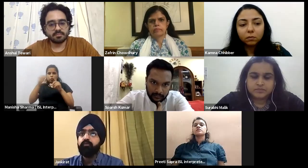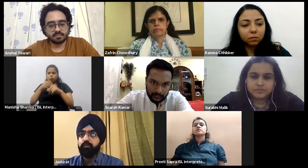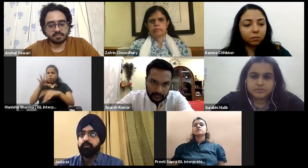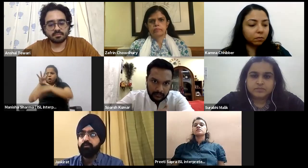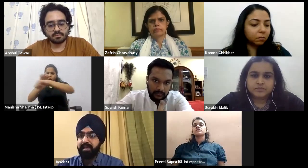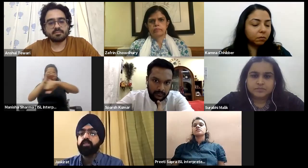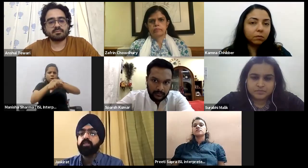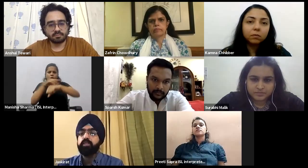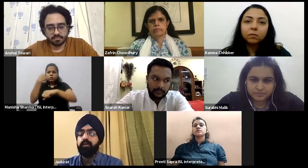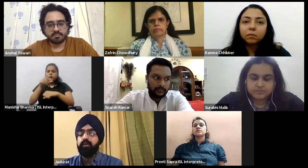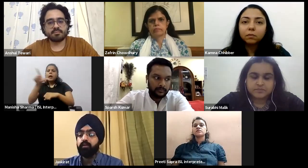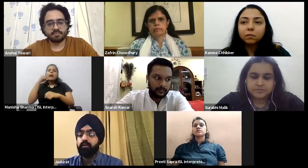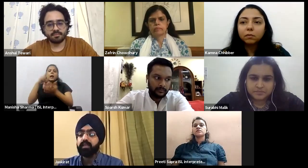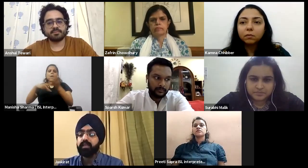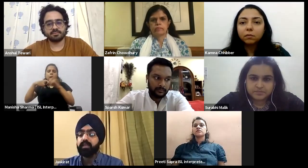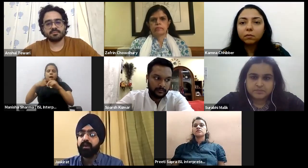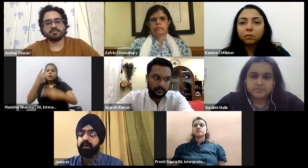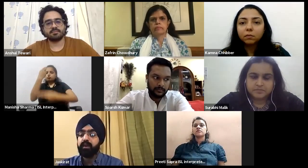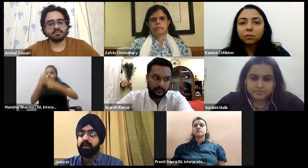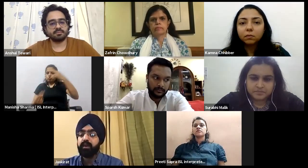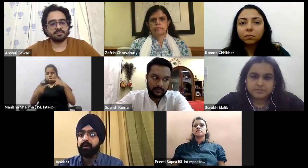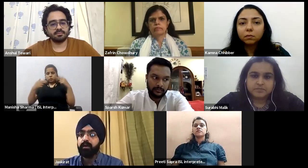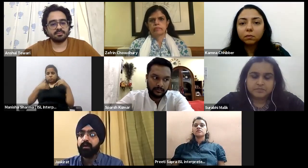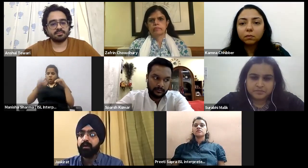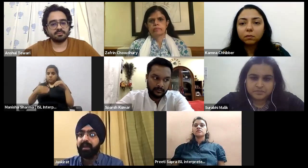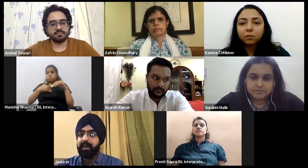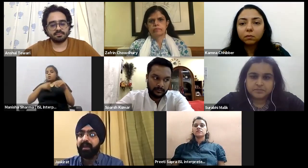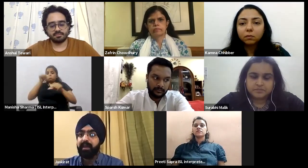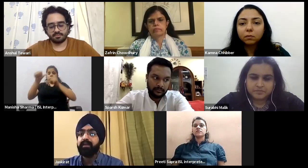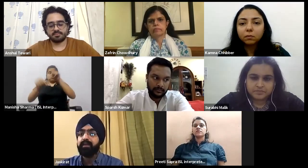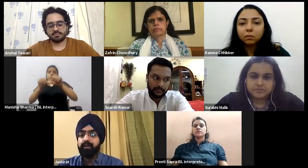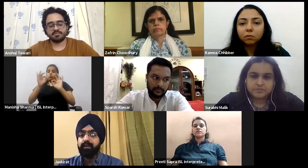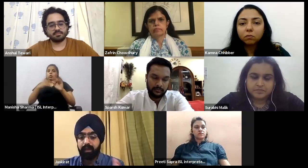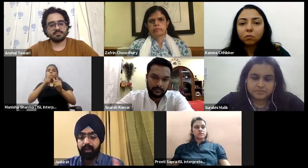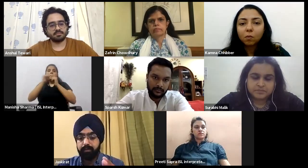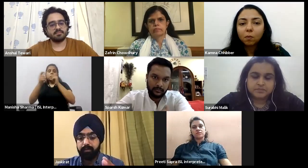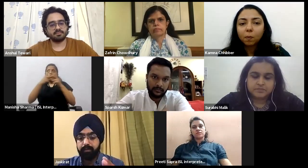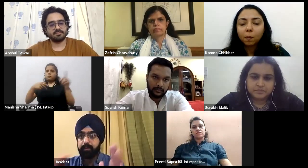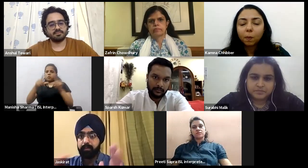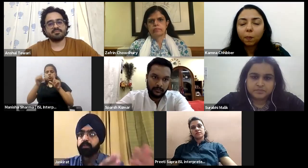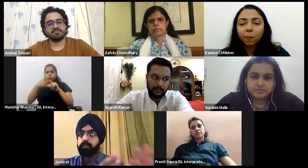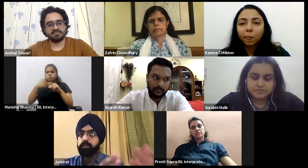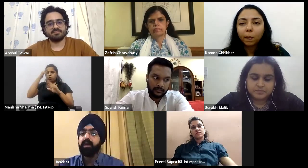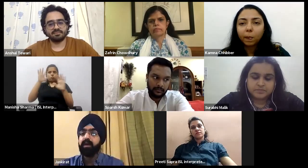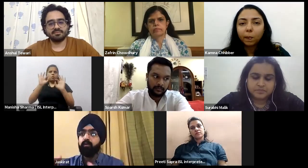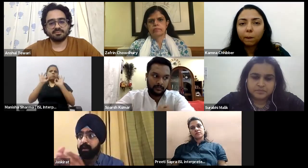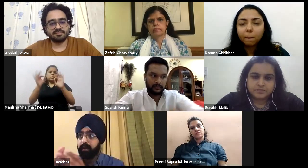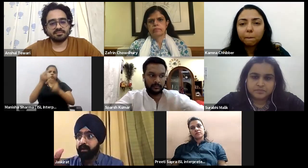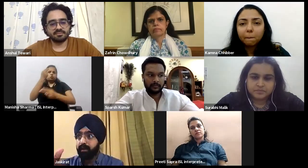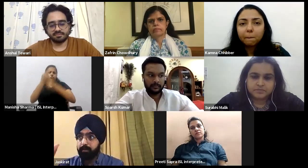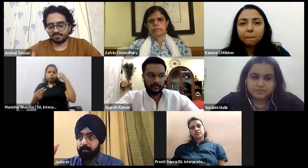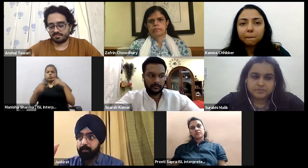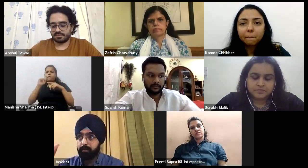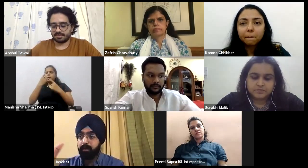forms of links and stories. We are still in a very organized media format कि नहीं हम एक proper story करेंगे, उसमें